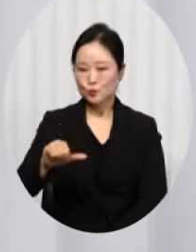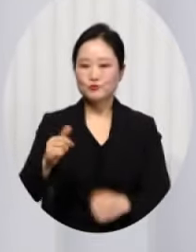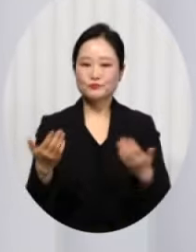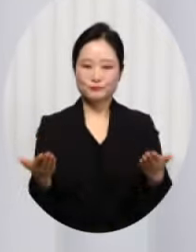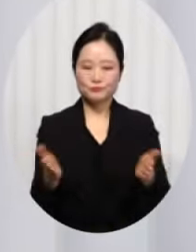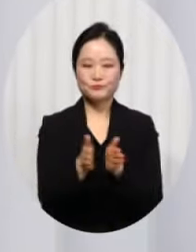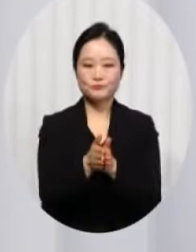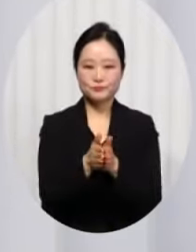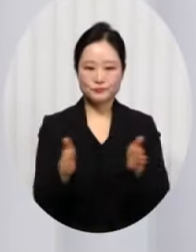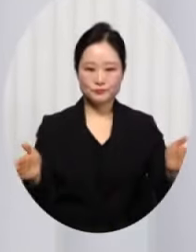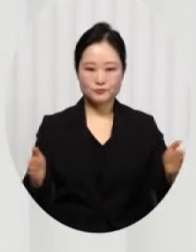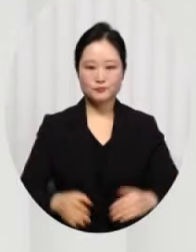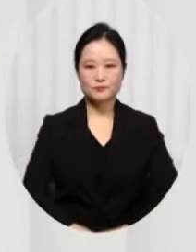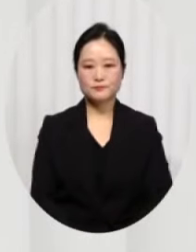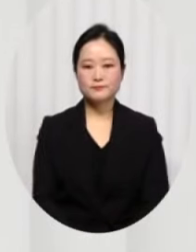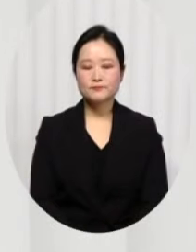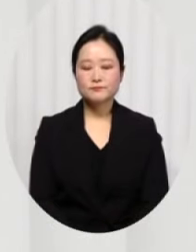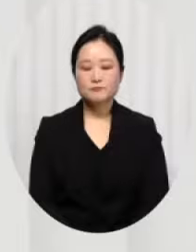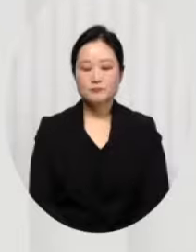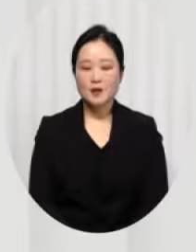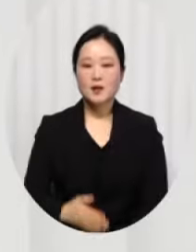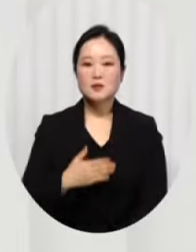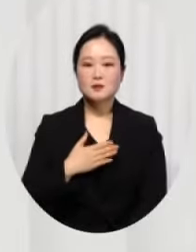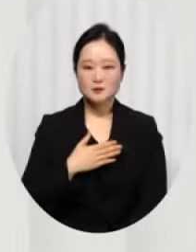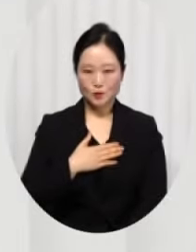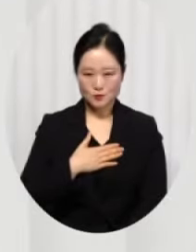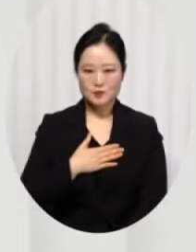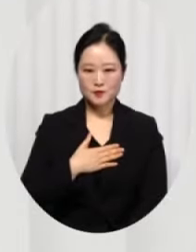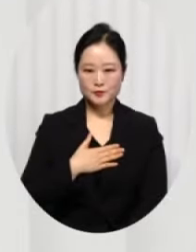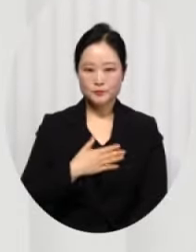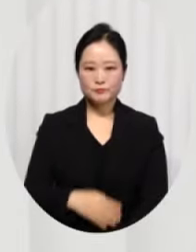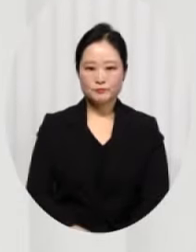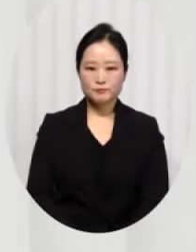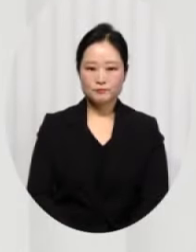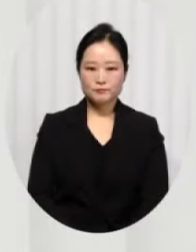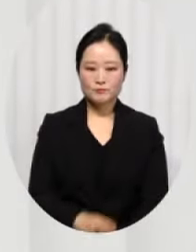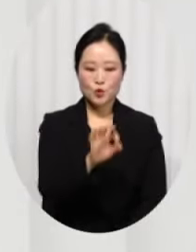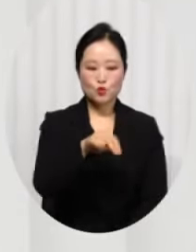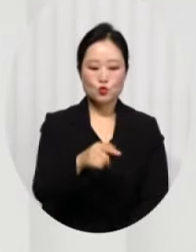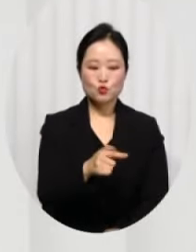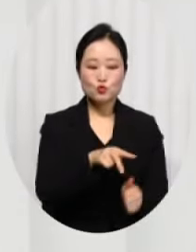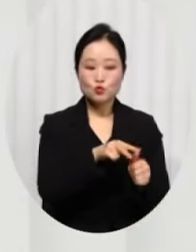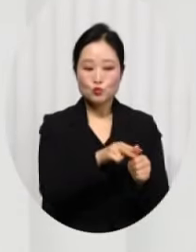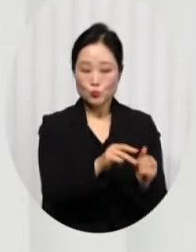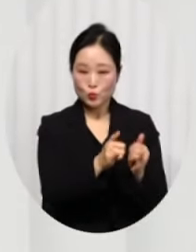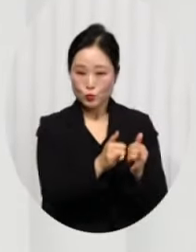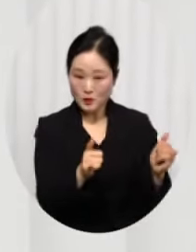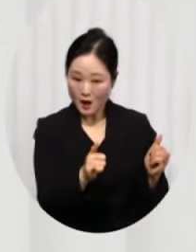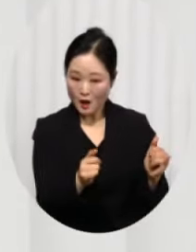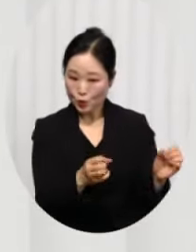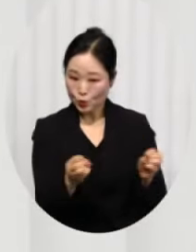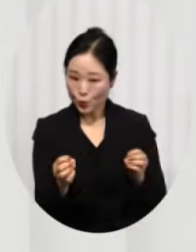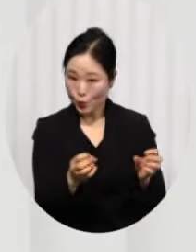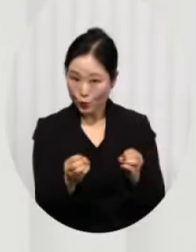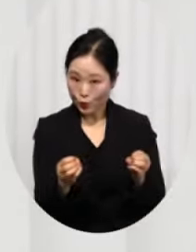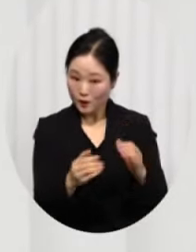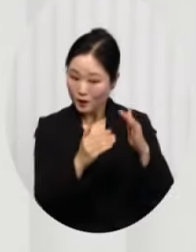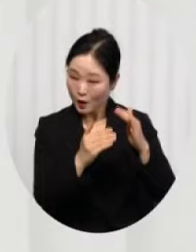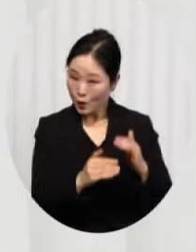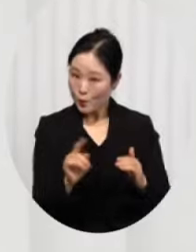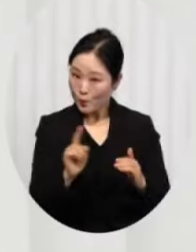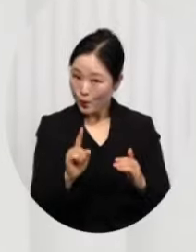5분입니다. 시작해 주시죠. 예, 저는 먼저 이 윤건영 후보와의 주도권 토론에서